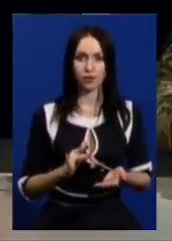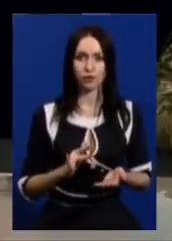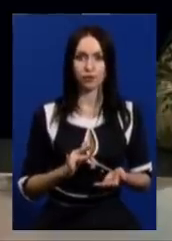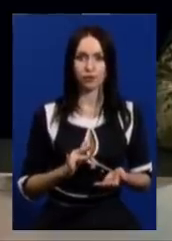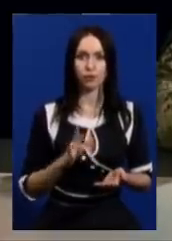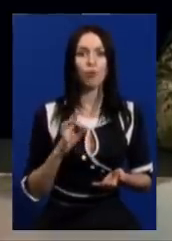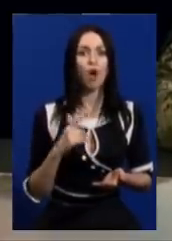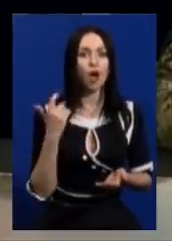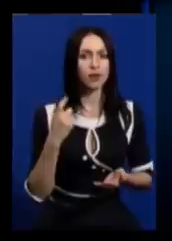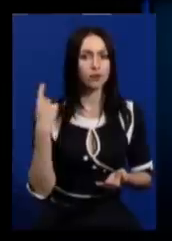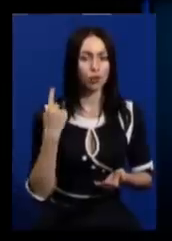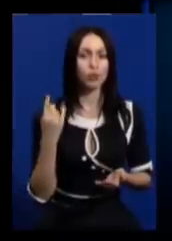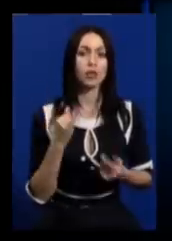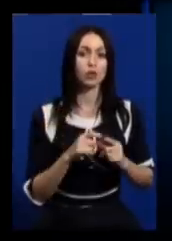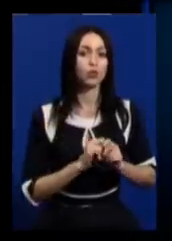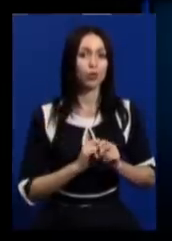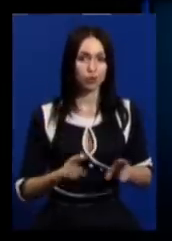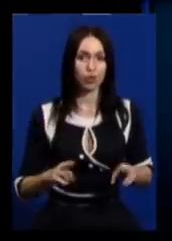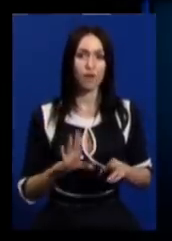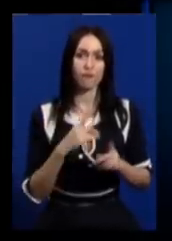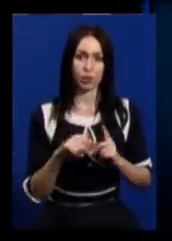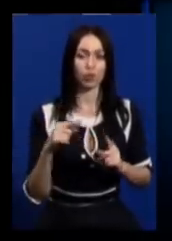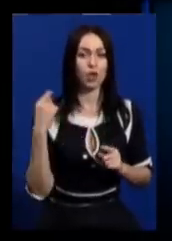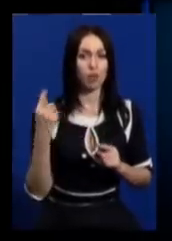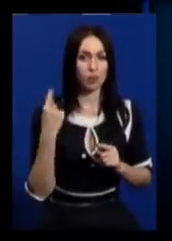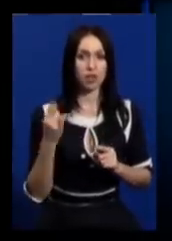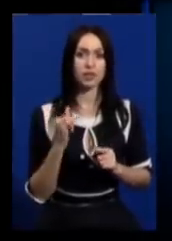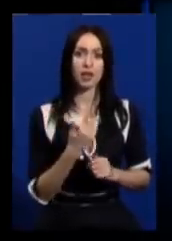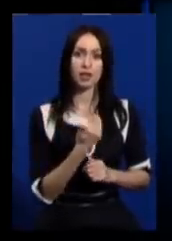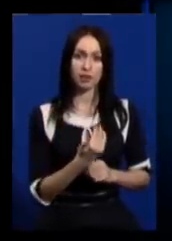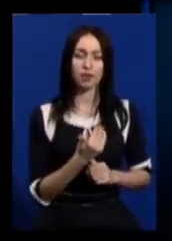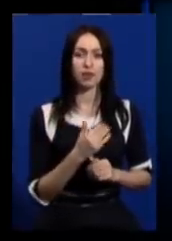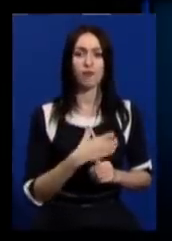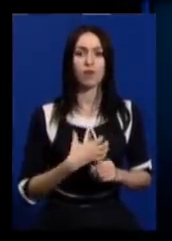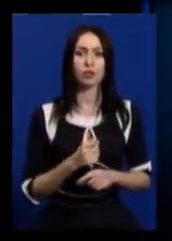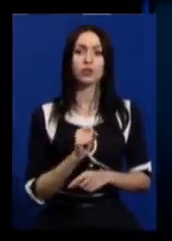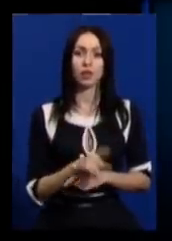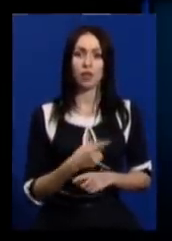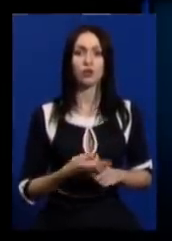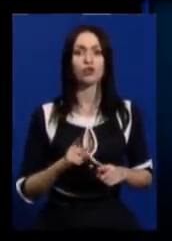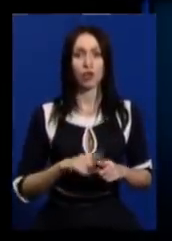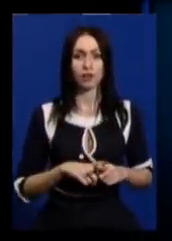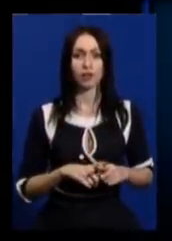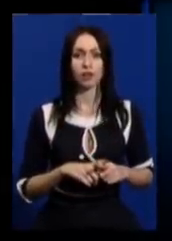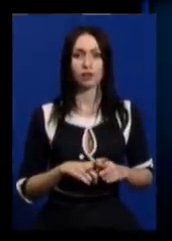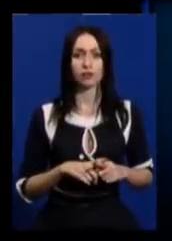по Харьковской области и точно такие же в других областях. И их функции и задачи – это